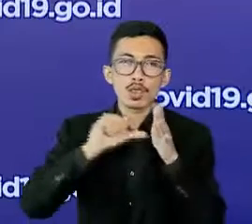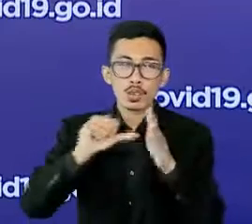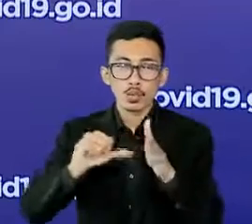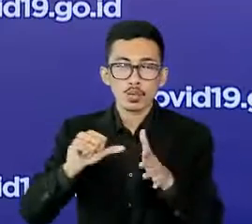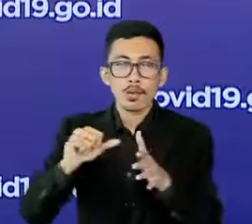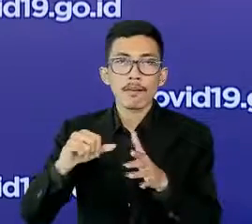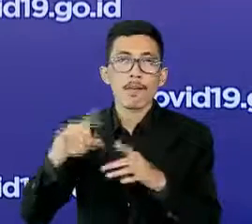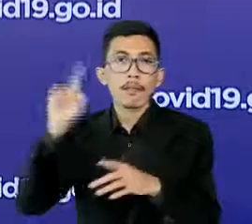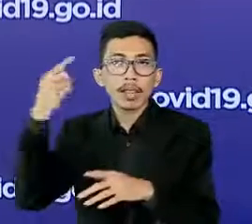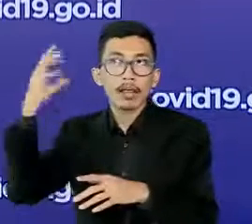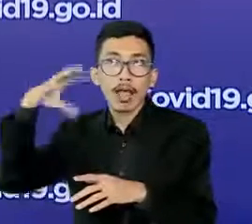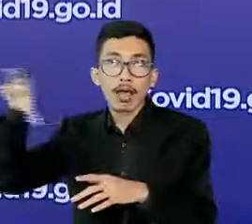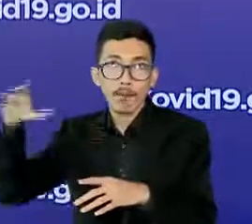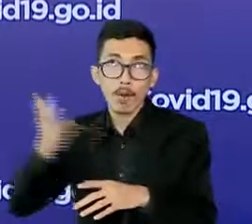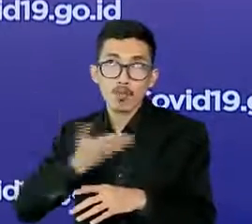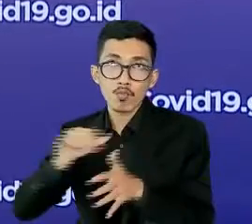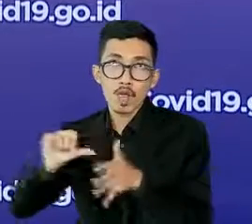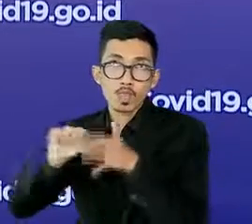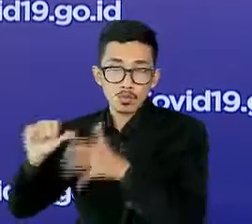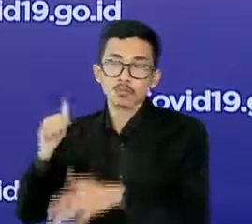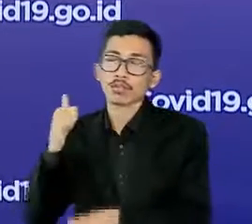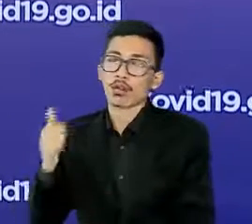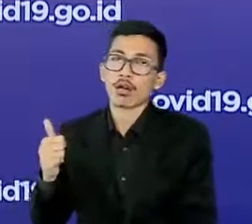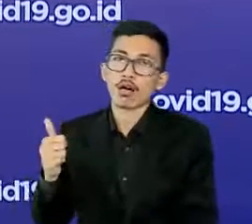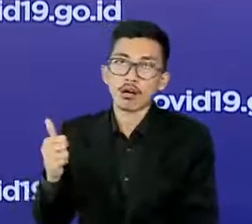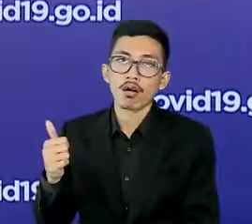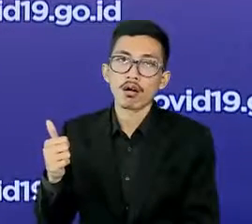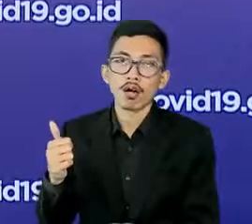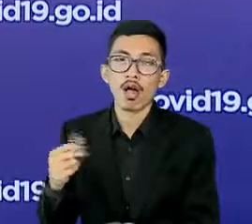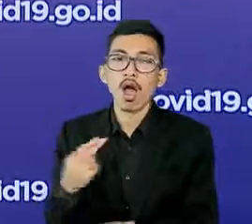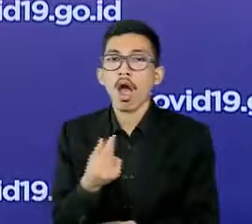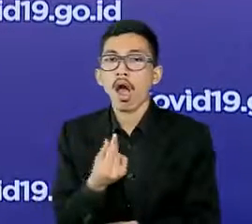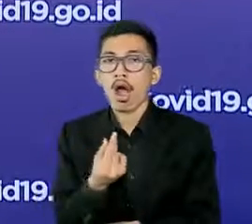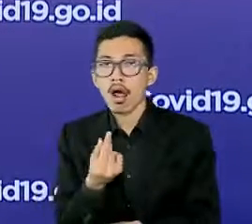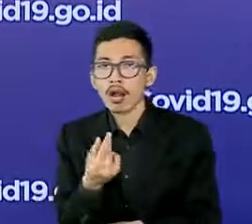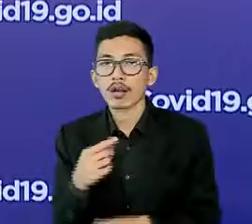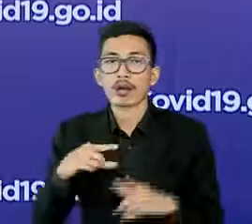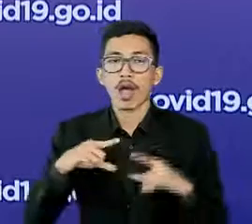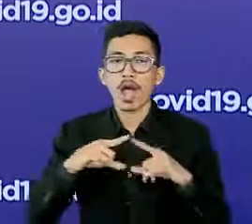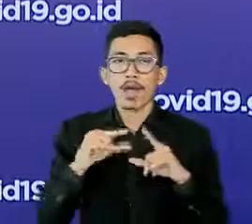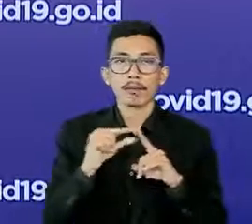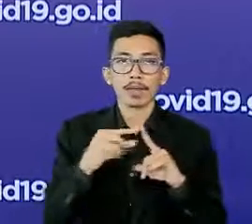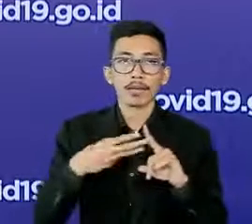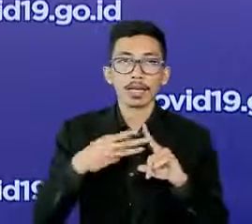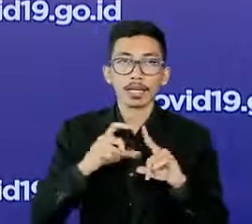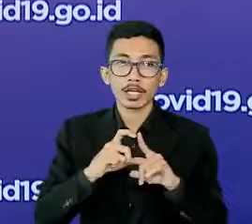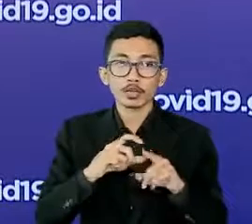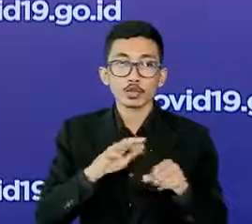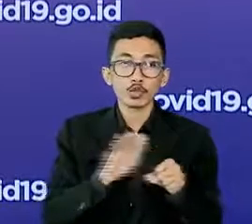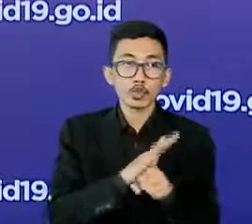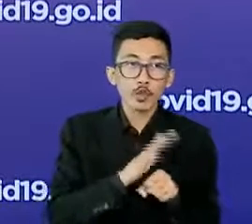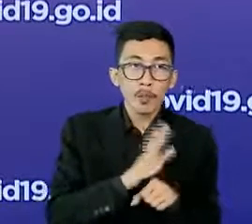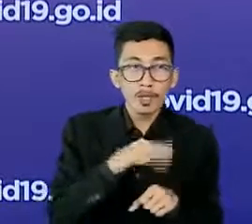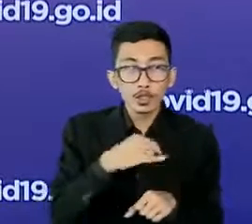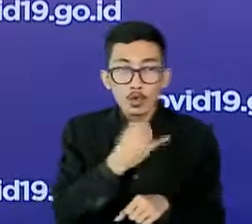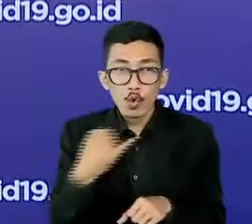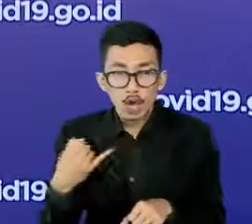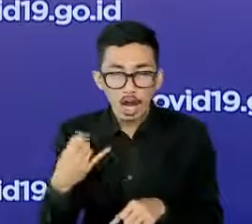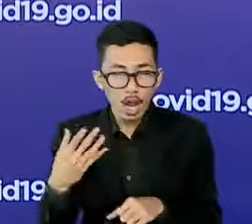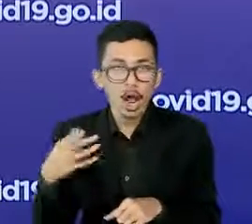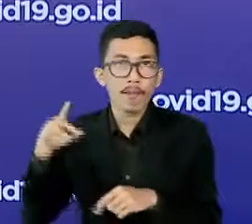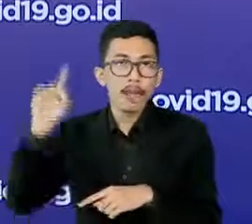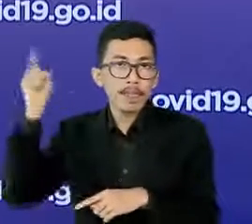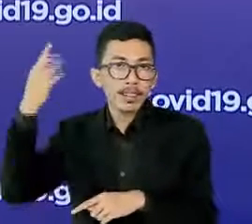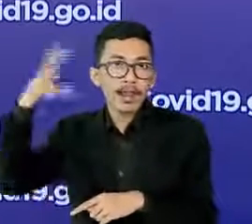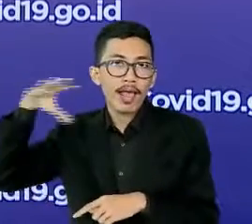pemerintah daerah apabila anggaran yang diterangkan melalui APBD tidak mencukupi mekanismenya sudah kita